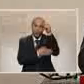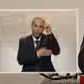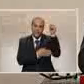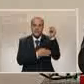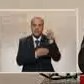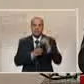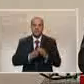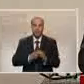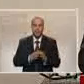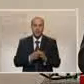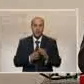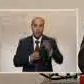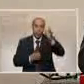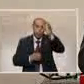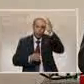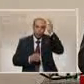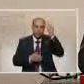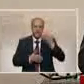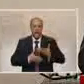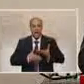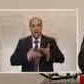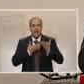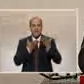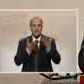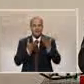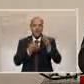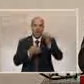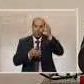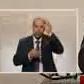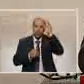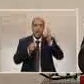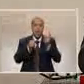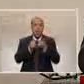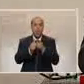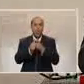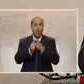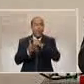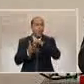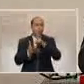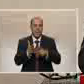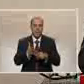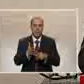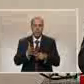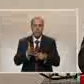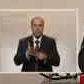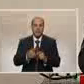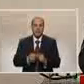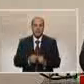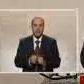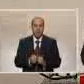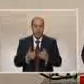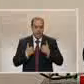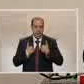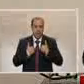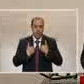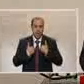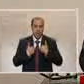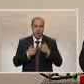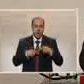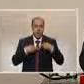الوطن تونس العزيز تونس اولا واخيرا نحن